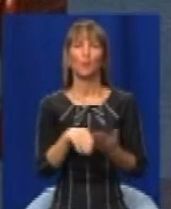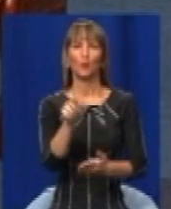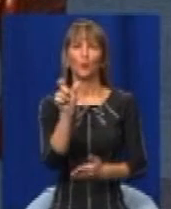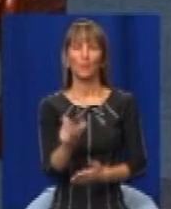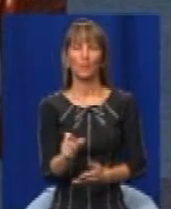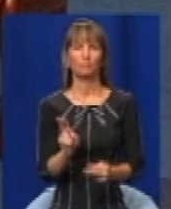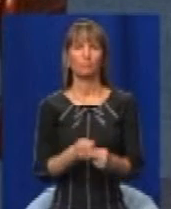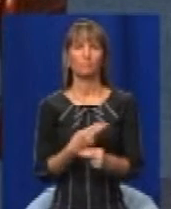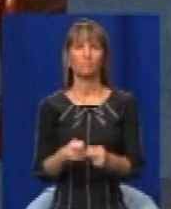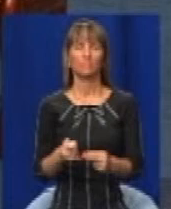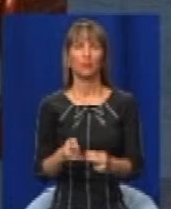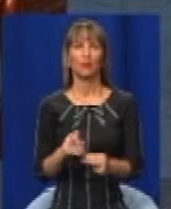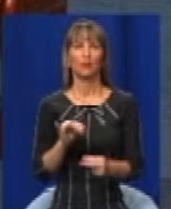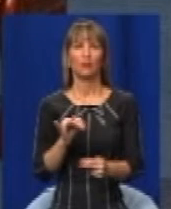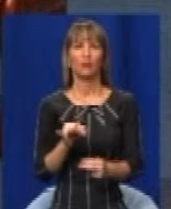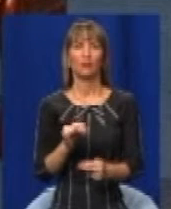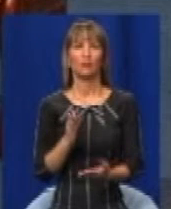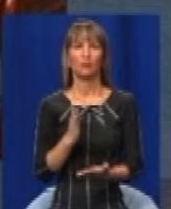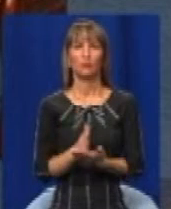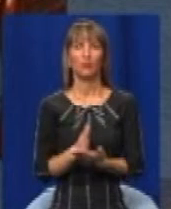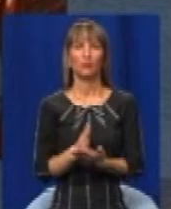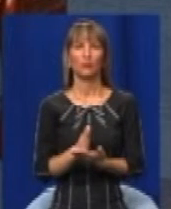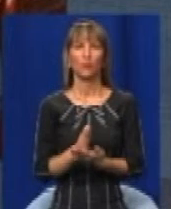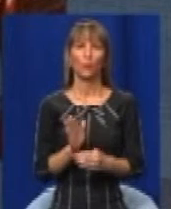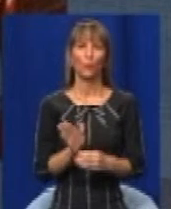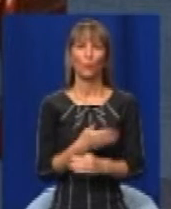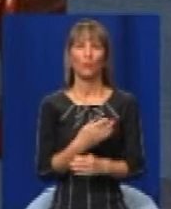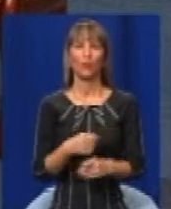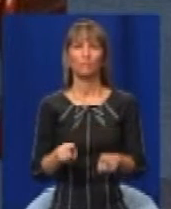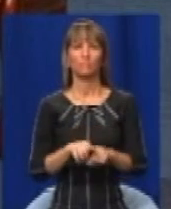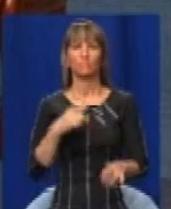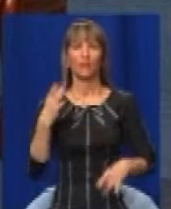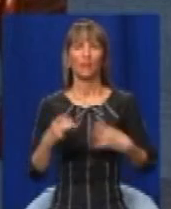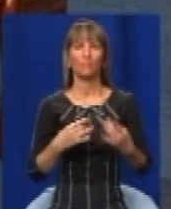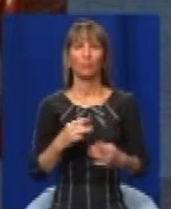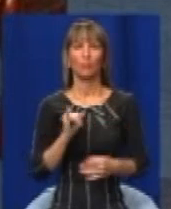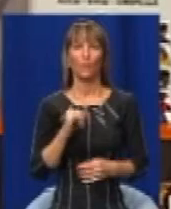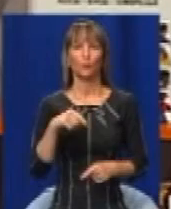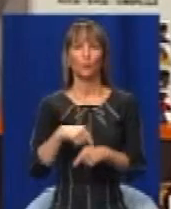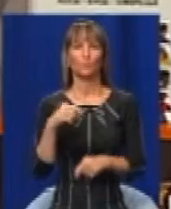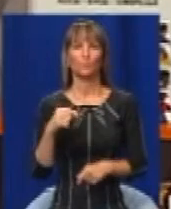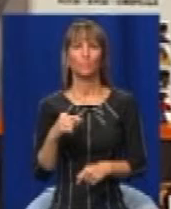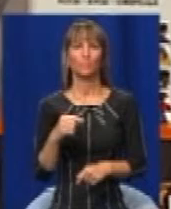людині справлятися із стресом, із такою от, з таким негативним відчуттям в організмі?